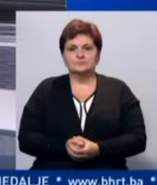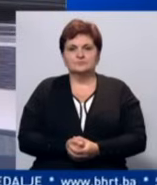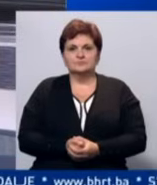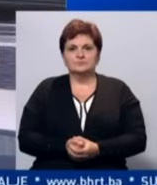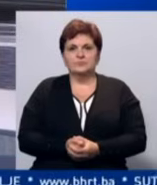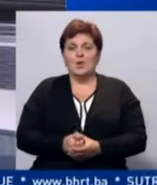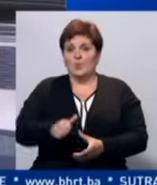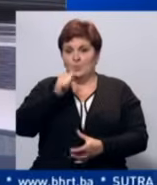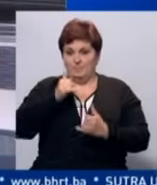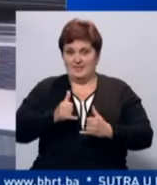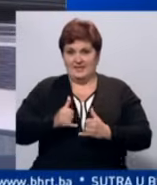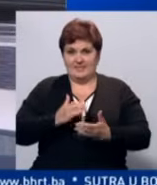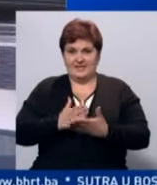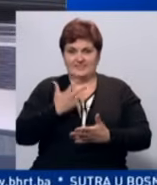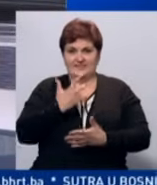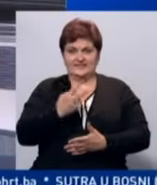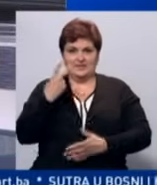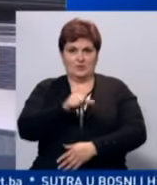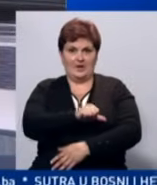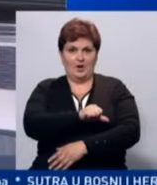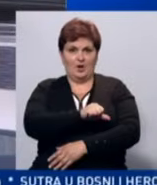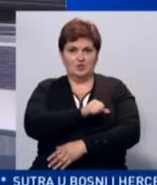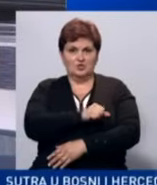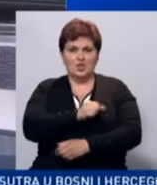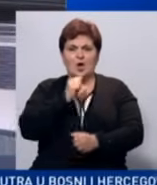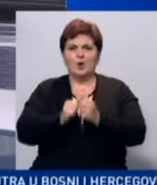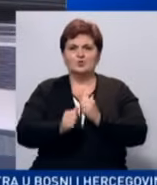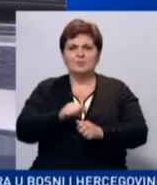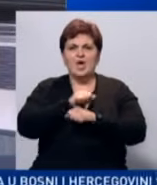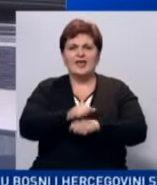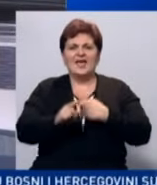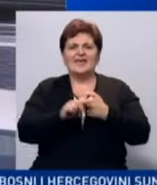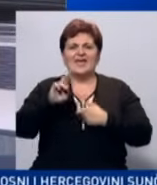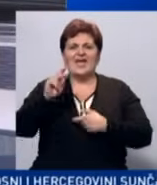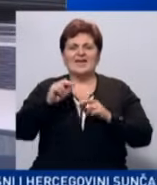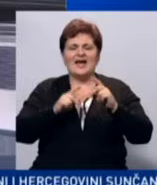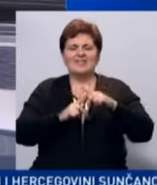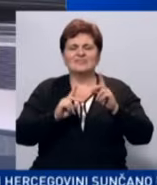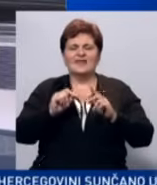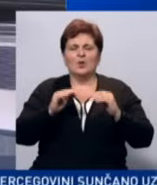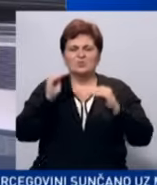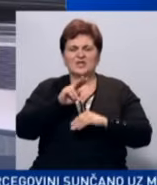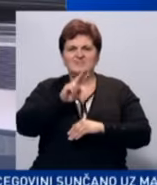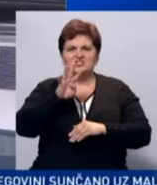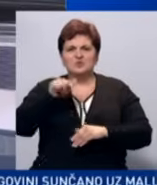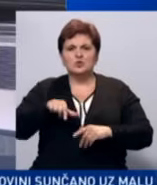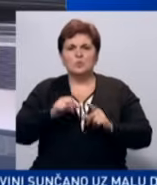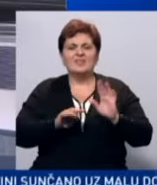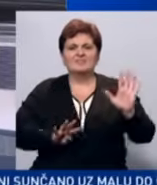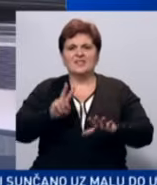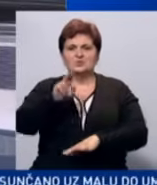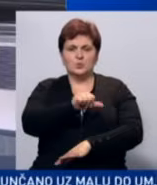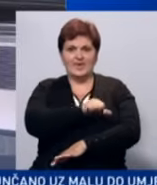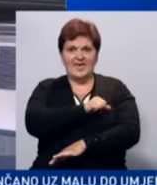U Prijedoru je danas obilježena 32. godišnjica od zločina u logoru Keraterm. U noći 24. jula